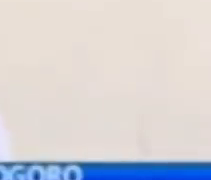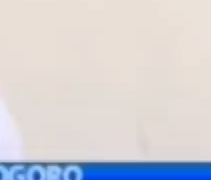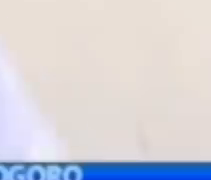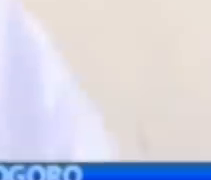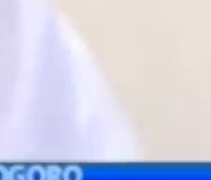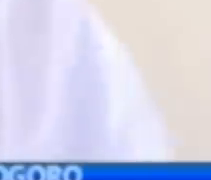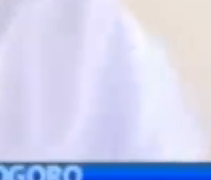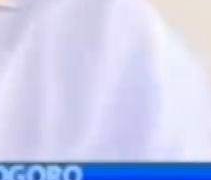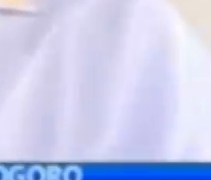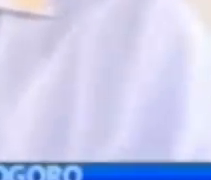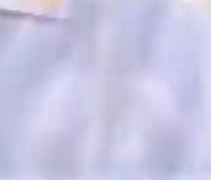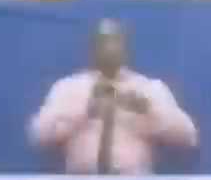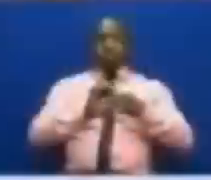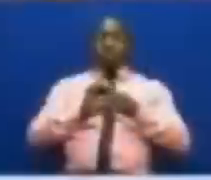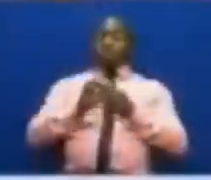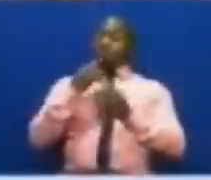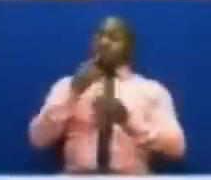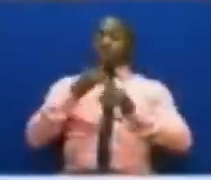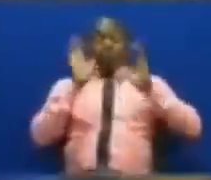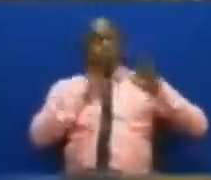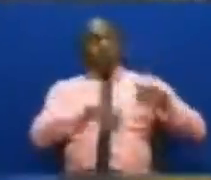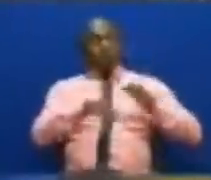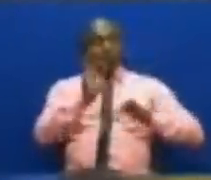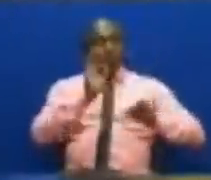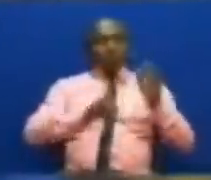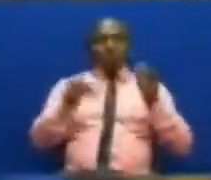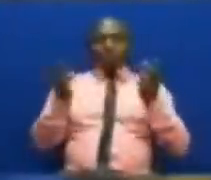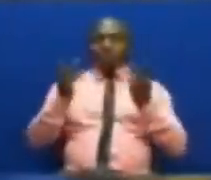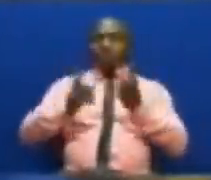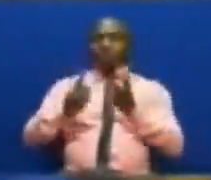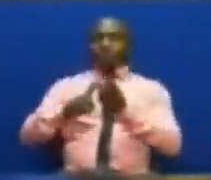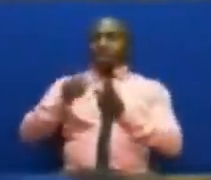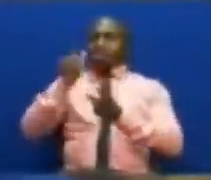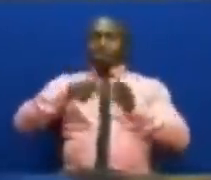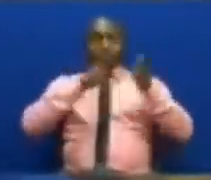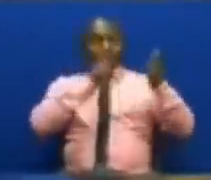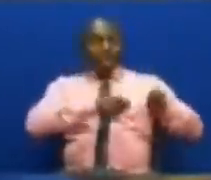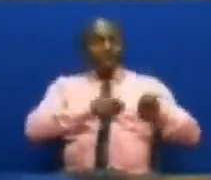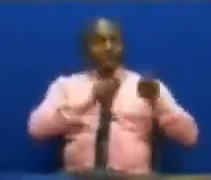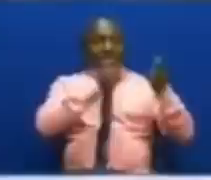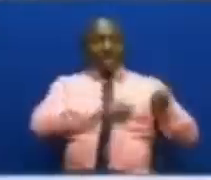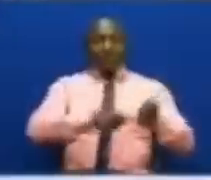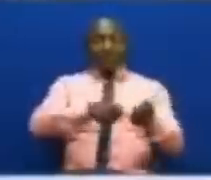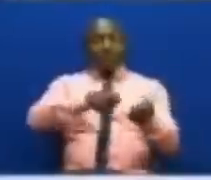Huwa tumeelewa kwamba kususia uchaguzi ni sawa na mkulima mwenye shamba la mihogo.